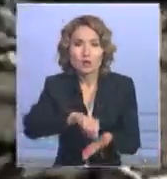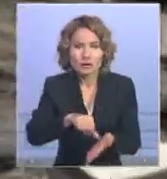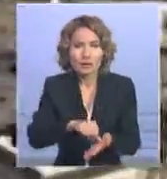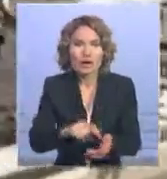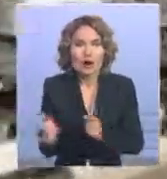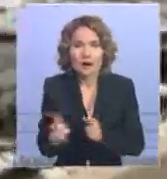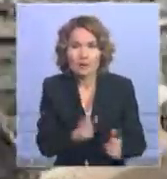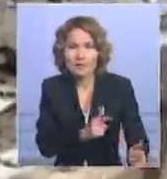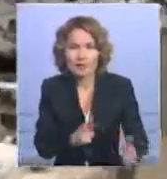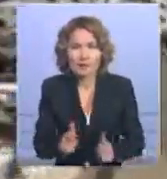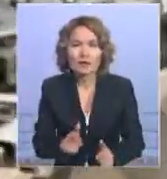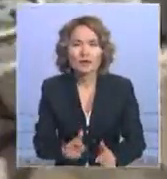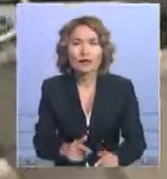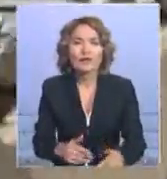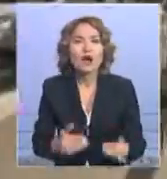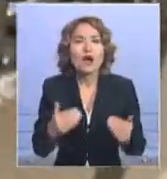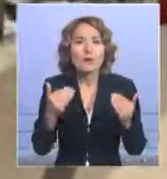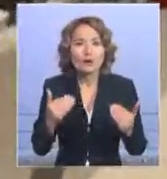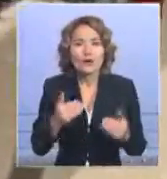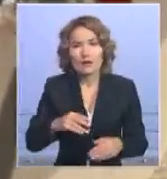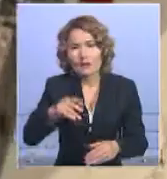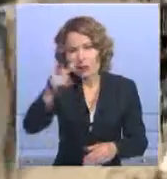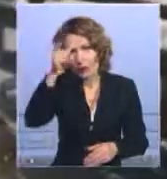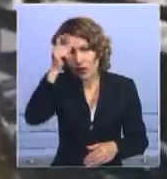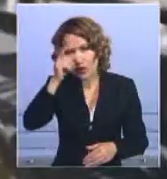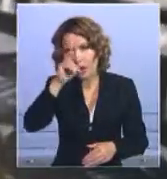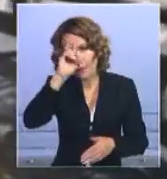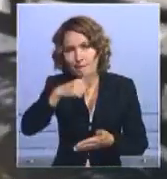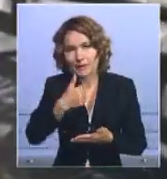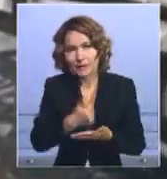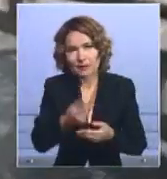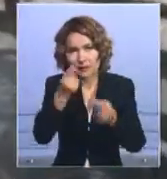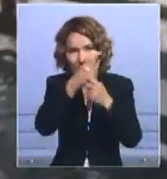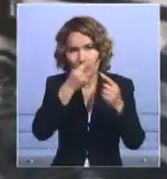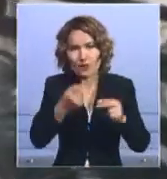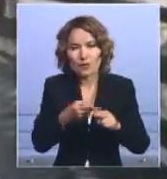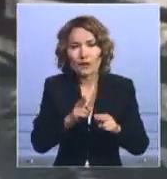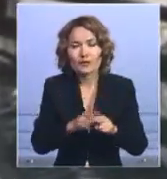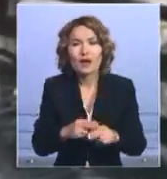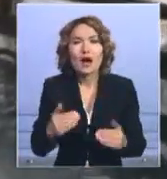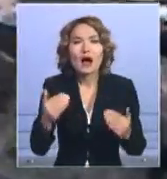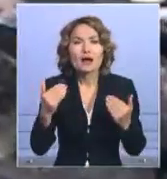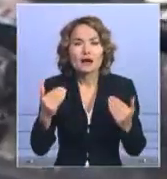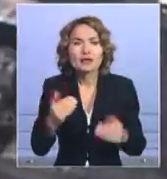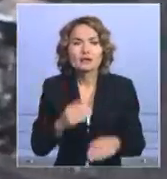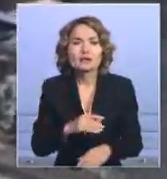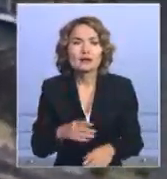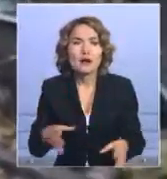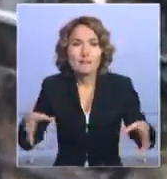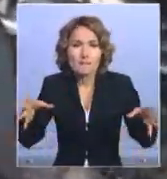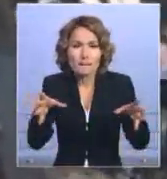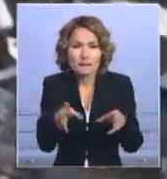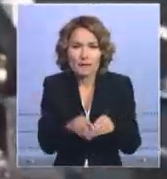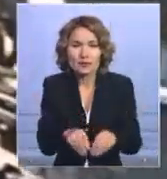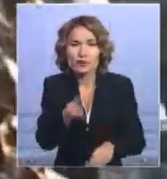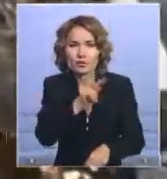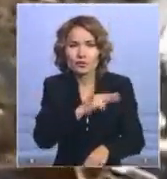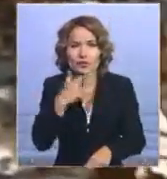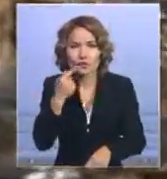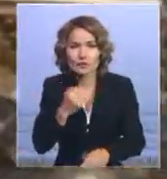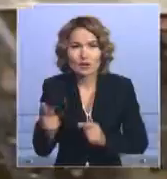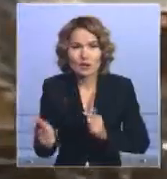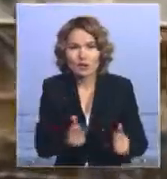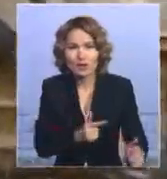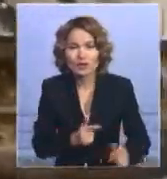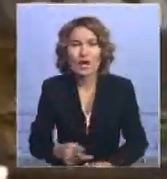ел президенті Режеп Тайып Ердоған мәлімдеді. Айтуынша ресми Анкара аймақтағы күш қуатын осындай жағдайда көрсетуі тиіс.